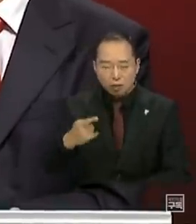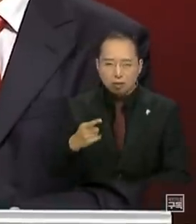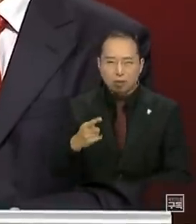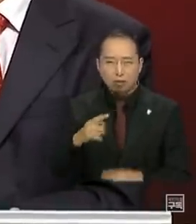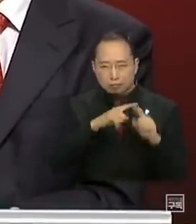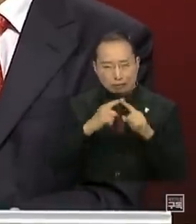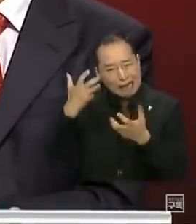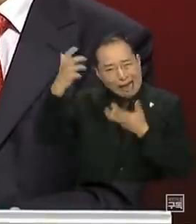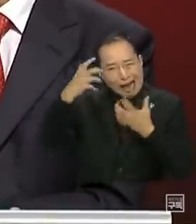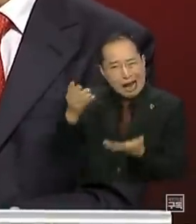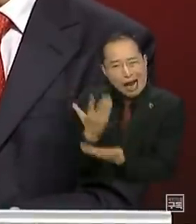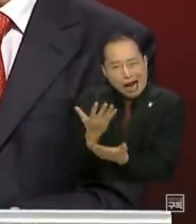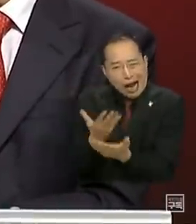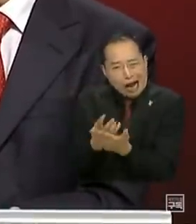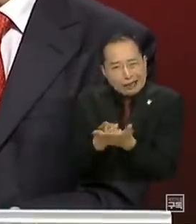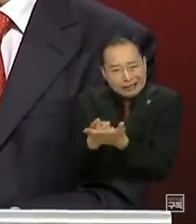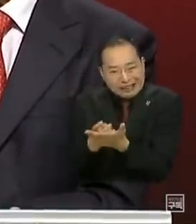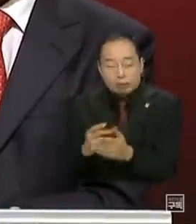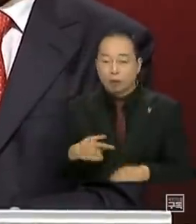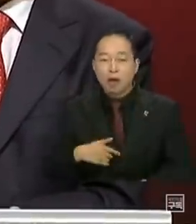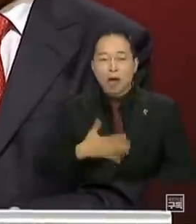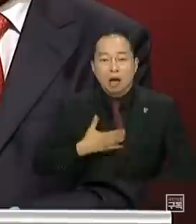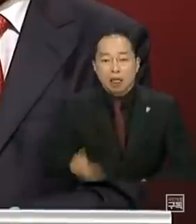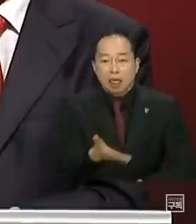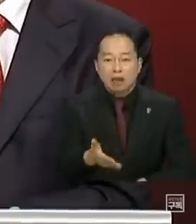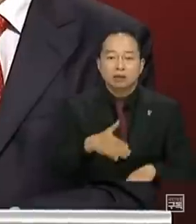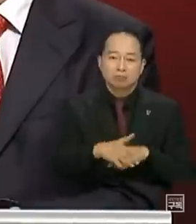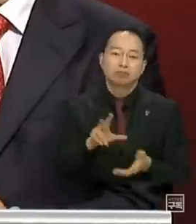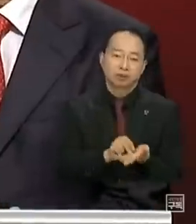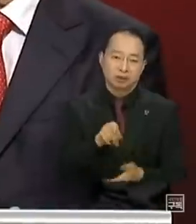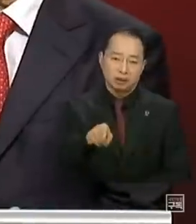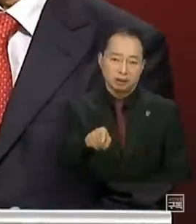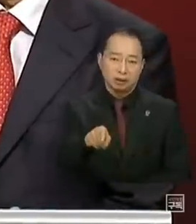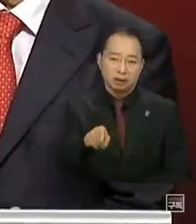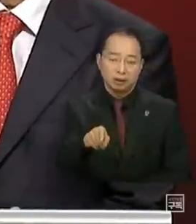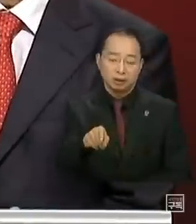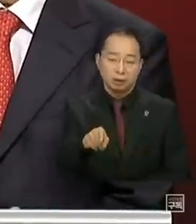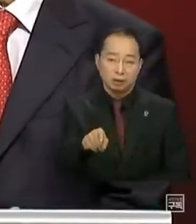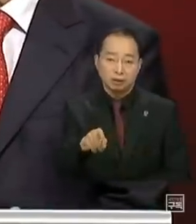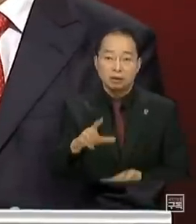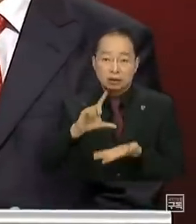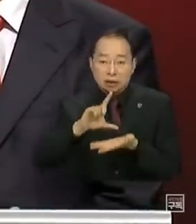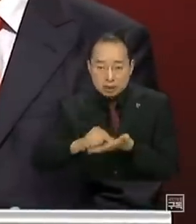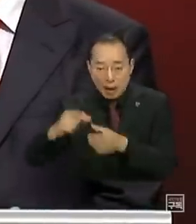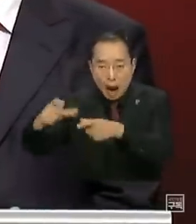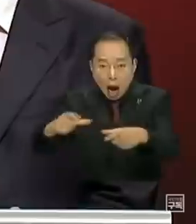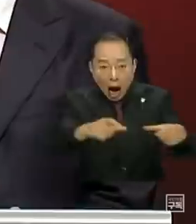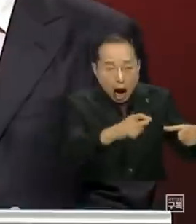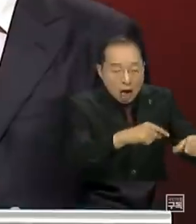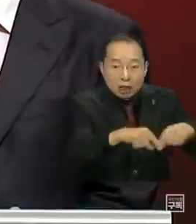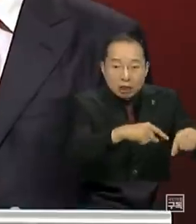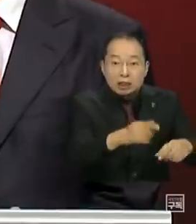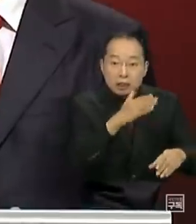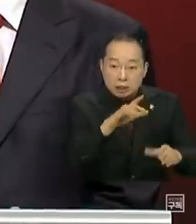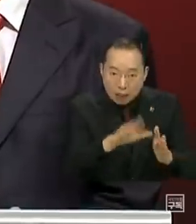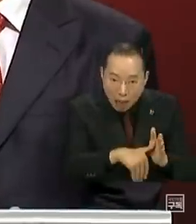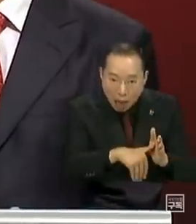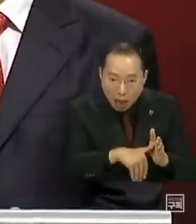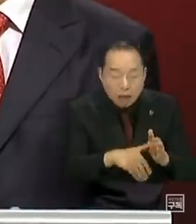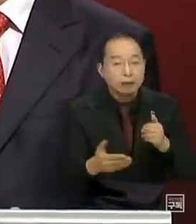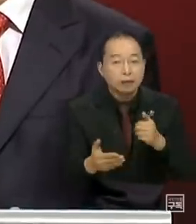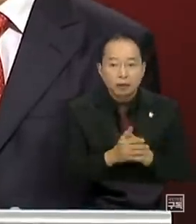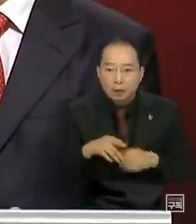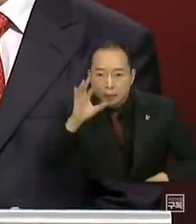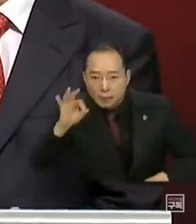것이 저는 선진국 시대라고 봅니다. 특히 지방자치 시대가 되다 보니까 그게 얼마나 지금